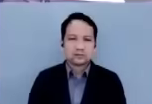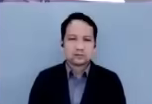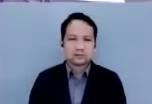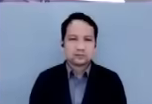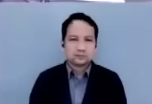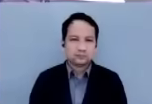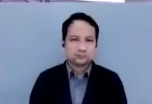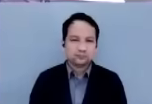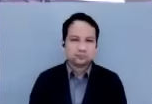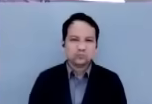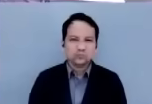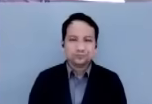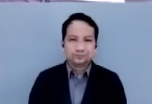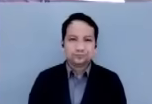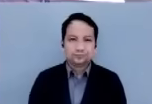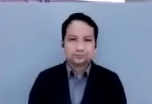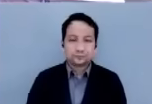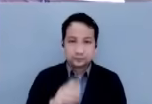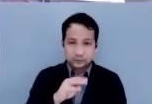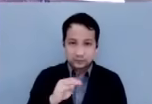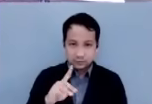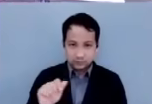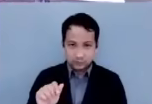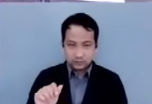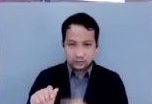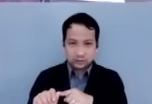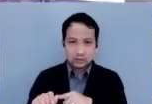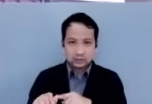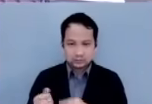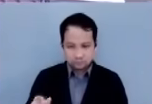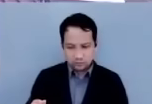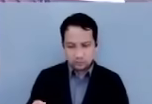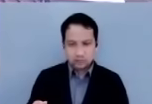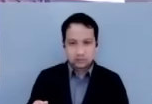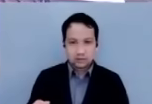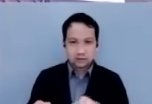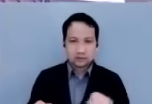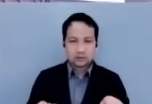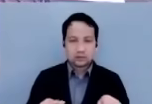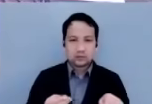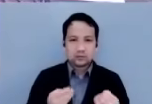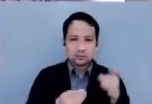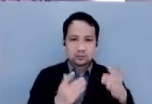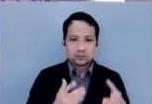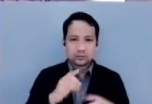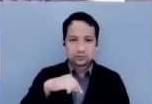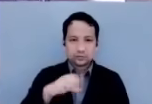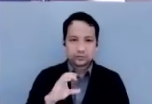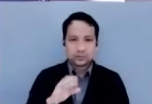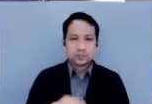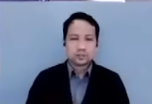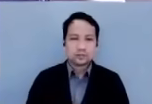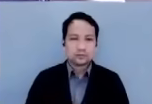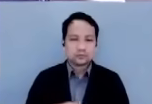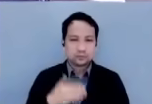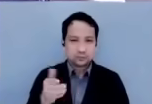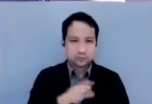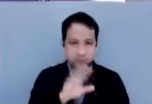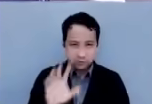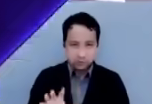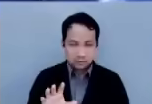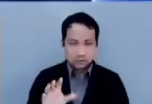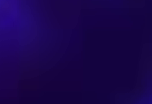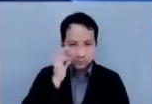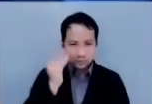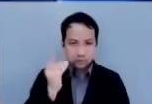Suspended ng isang MMDA enforcer na nanungutong umano sa isang motorista sa Quezon City. Nasa frontline na balitang yan si Faith Del Mundo.